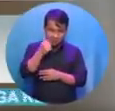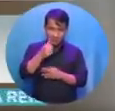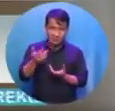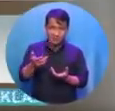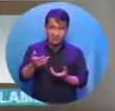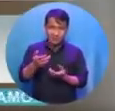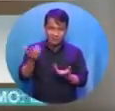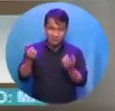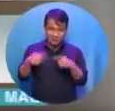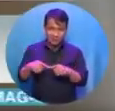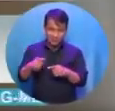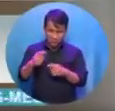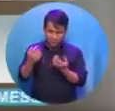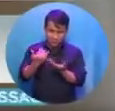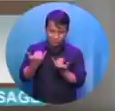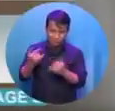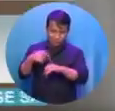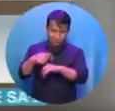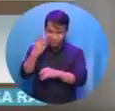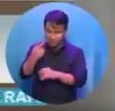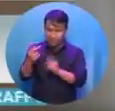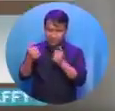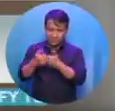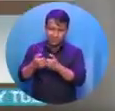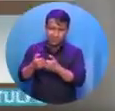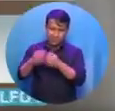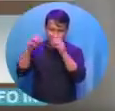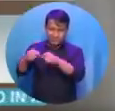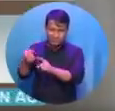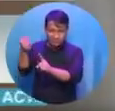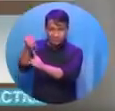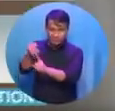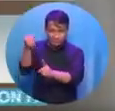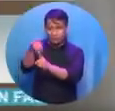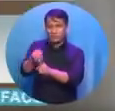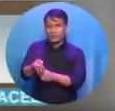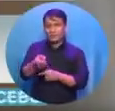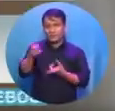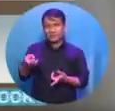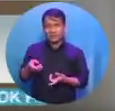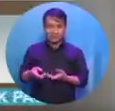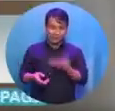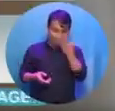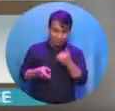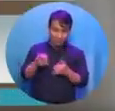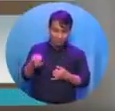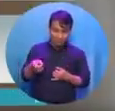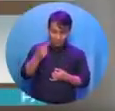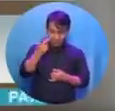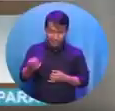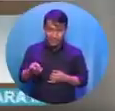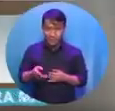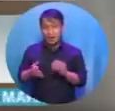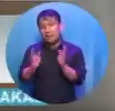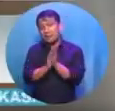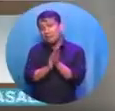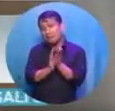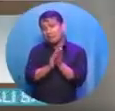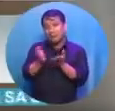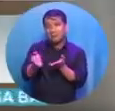Doon ko lang po yan, sir, sinasaktan. Ayun naman pala, sir, eh. Alangan ba naman nung nahuli ka ni Mrs., alam ba naman papalakpak si